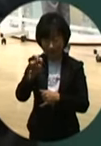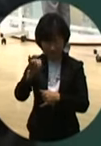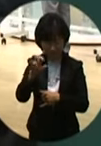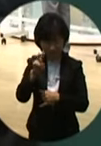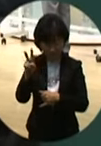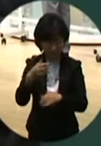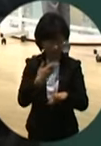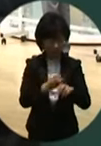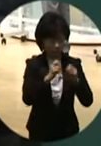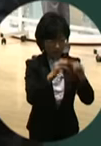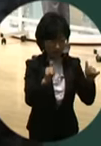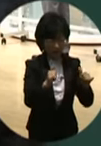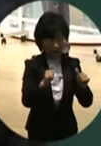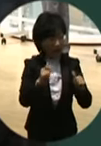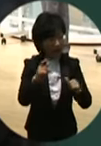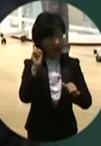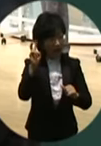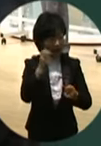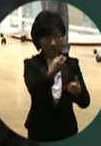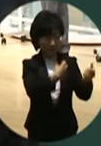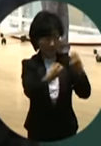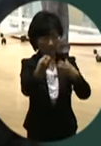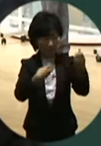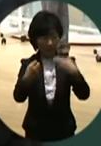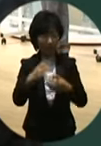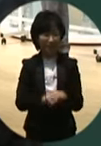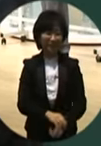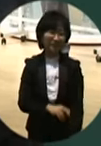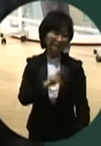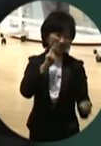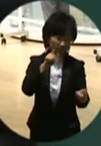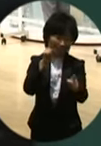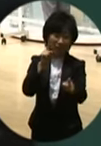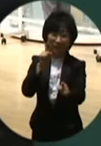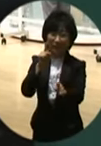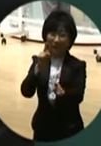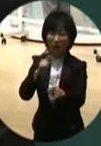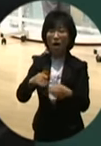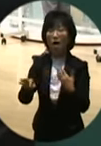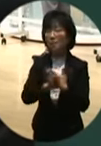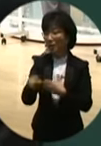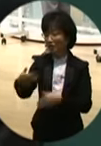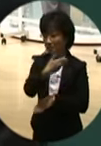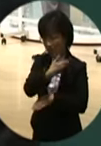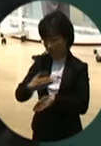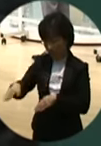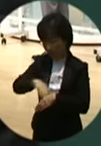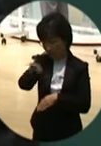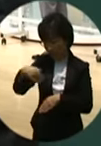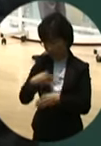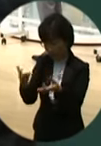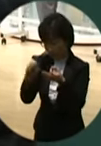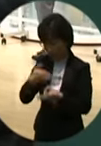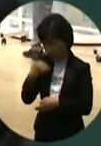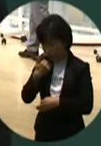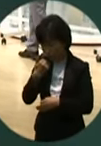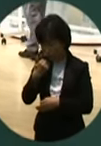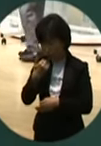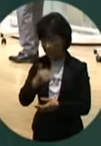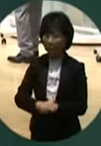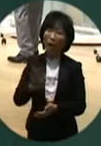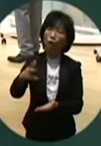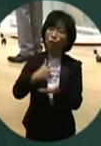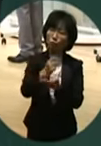합니다. One of the prophets. 그래서 안 되는 거예요. That's why it doesn't work. 너희는 나를 누구라 하냐? Jesus asked, then who do you say I am?